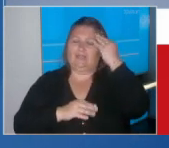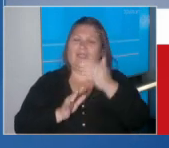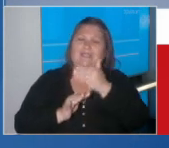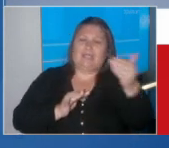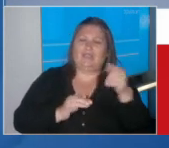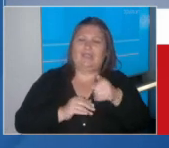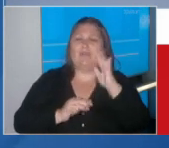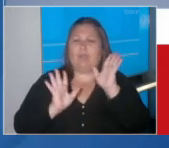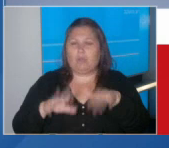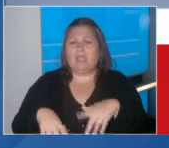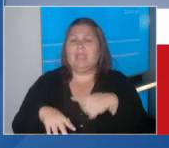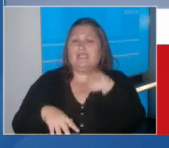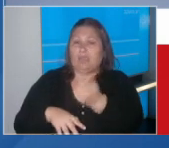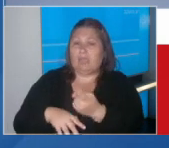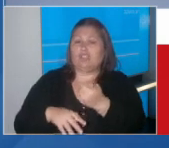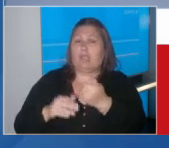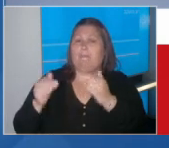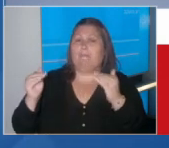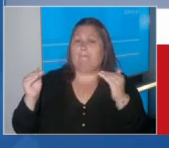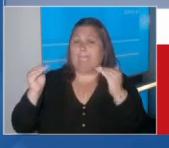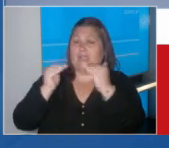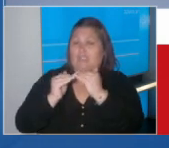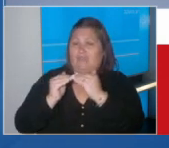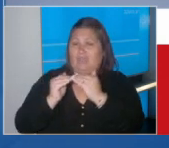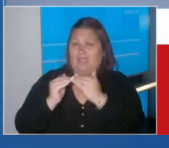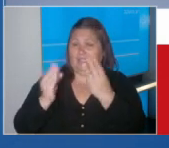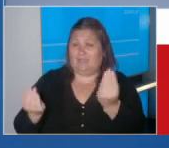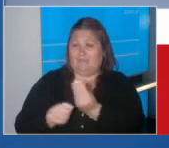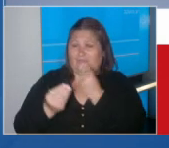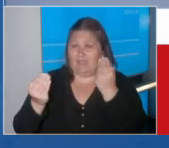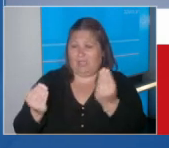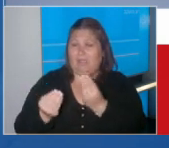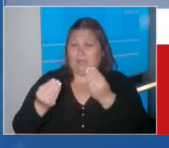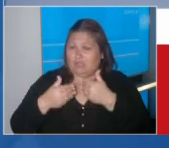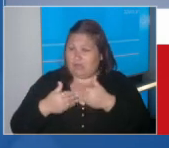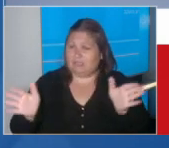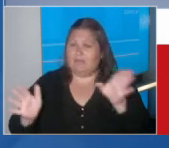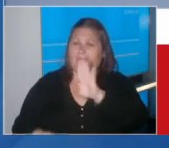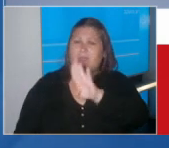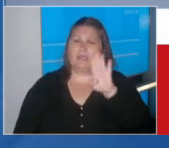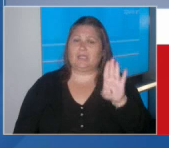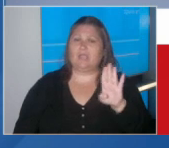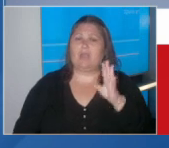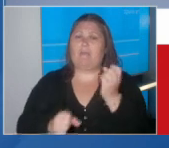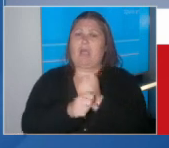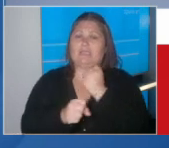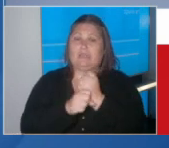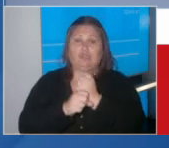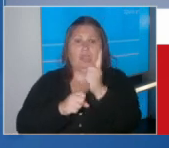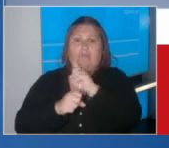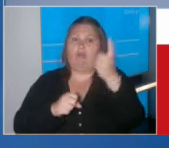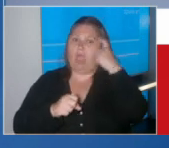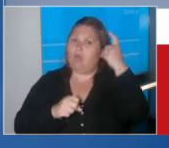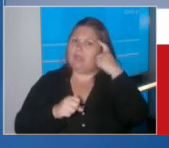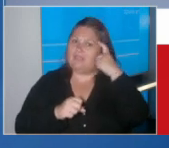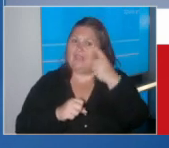לקחתי עכשיו את האמירה הזאת והקצנתי אותה, אבל בכל מקרה, אז הוא אומר שאת בעצם משווה את הדברים שנחשפים לגבי נתניהו, באמת למעשים שהם לא יעלו לדעת,